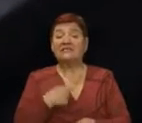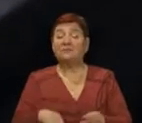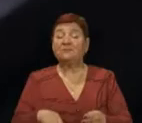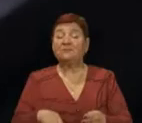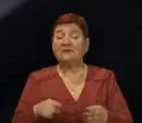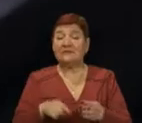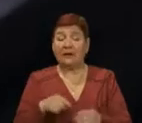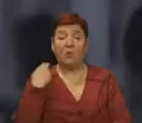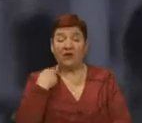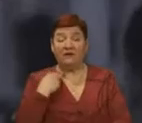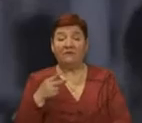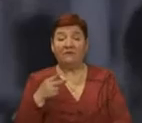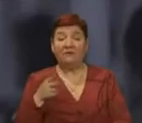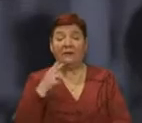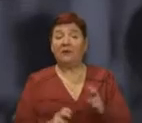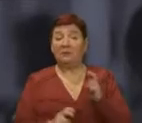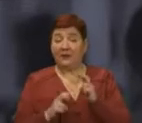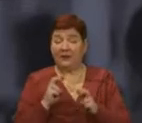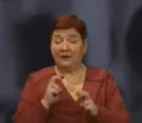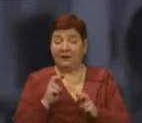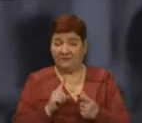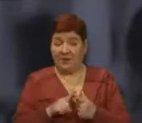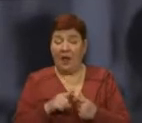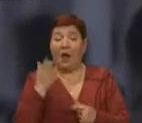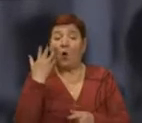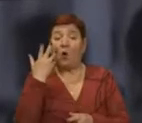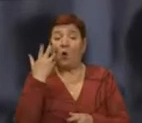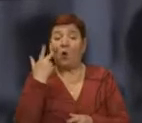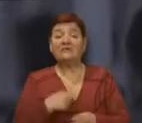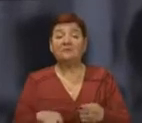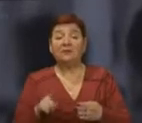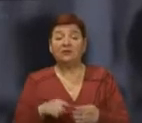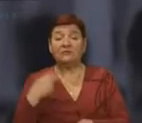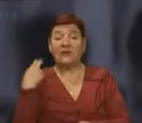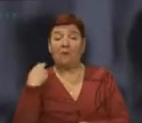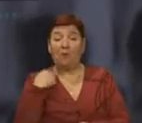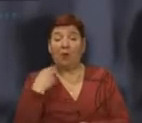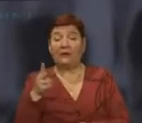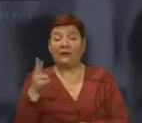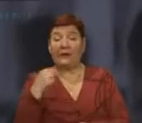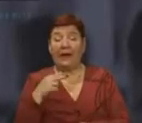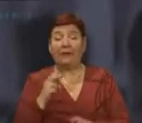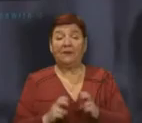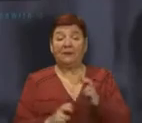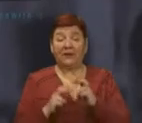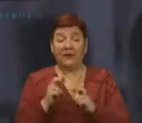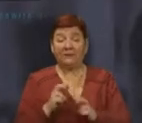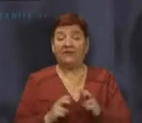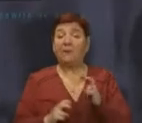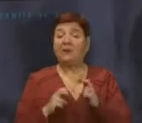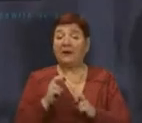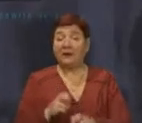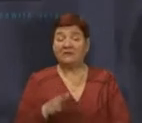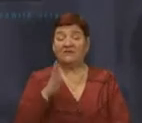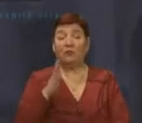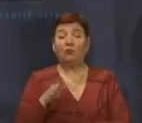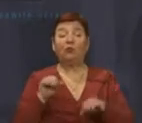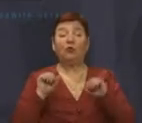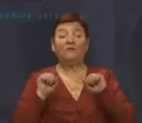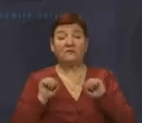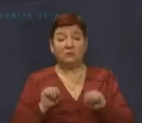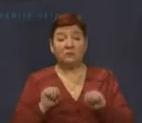списання боргів для підприємств. Коли спишуться борги для підприємств, то відповідно підприємства будуть в